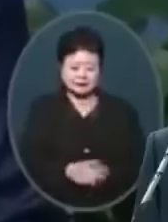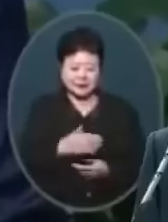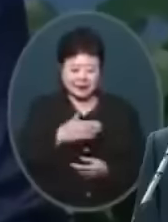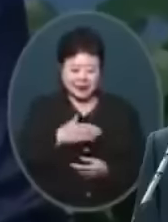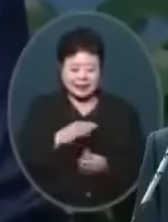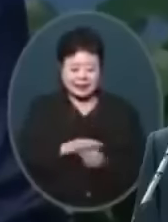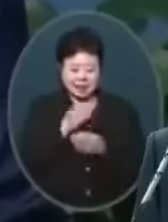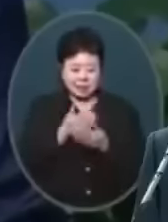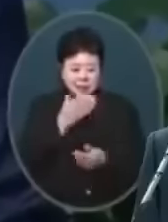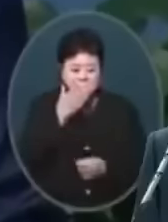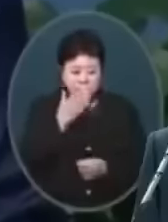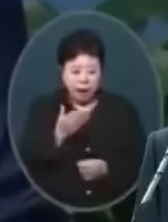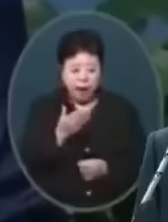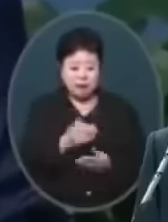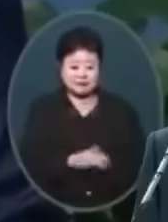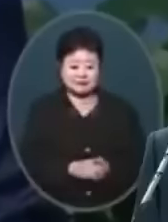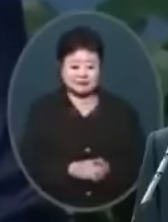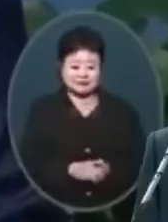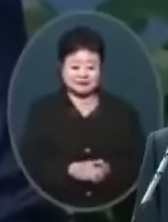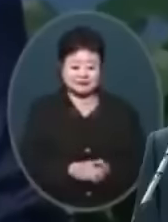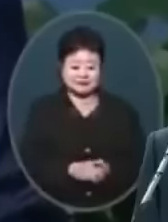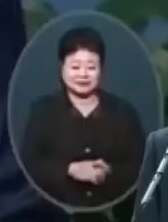나는 사랑받을 수 있는 사람이구나.